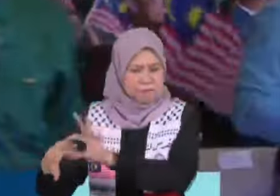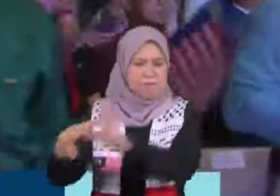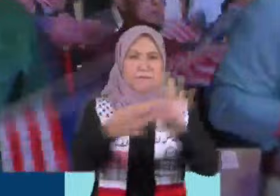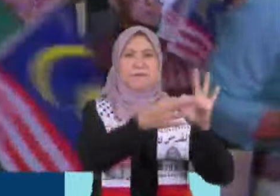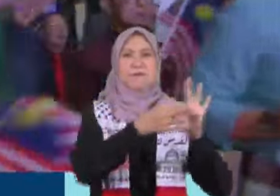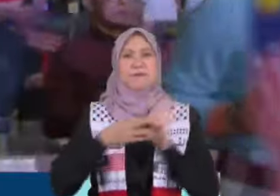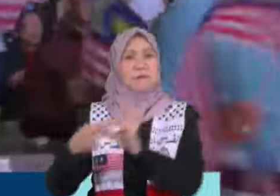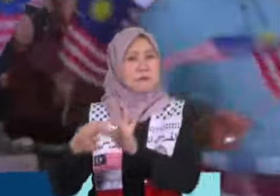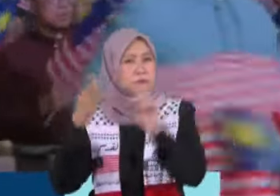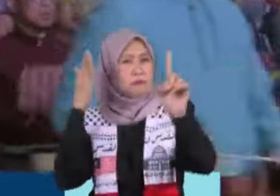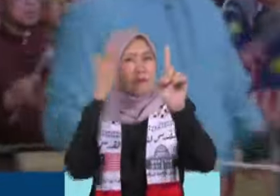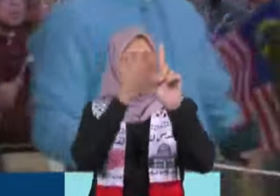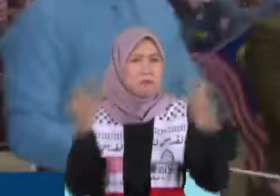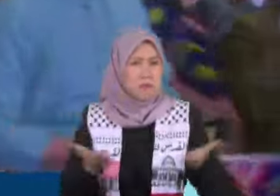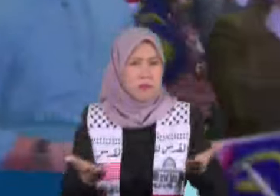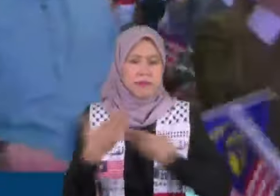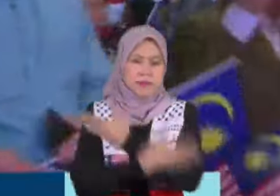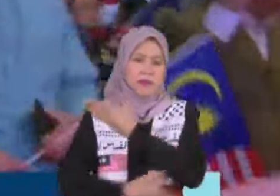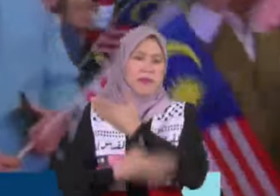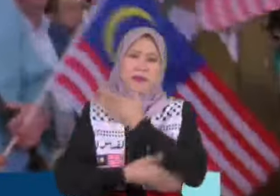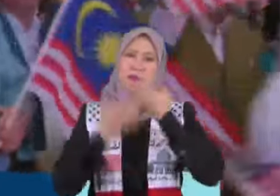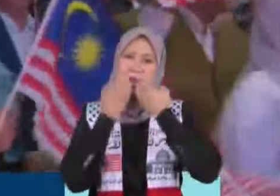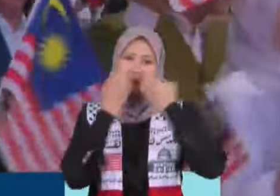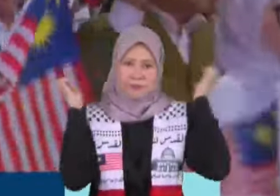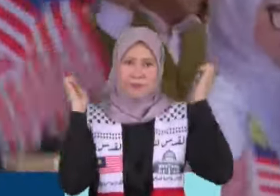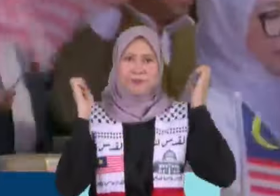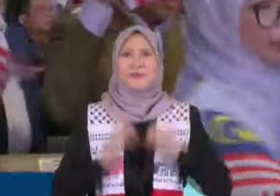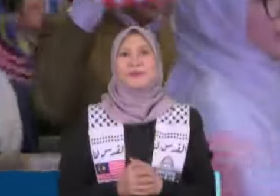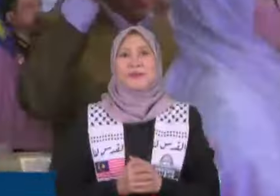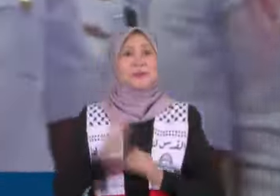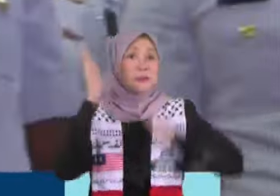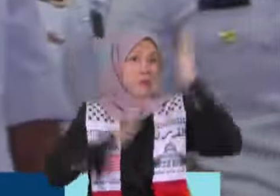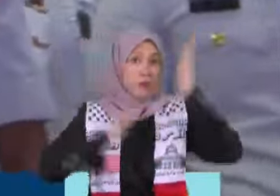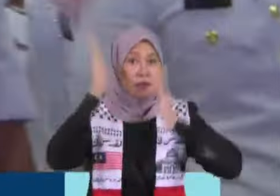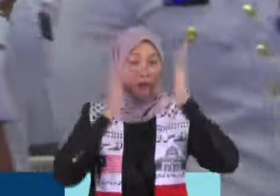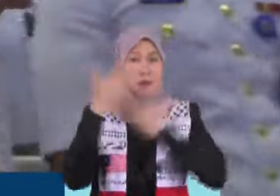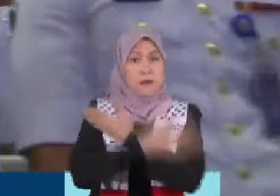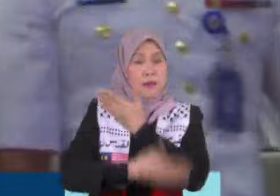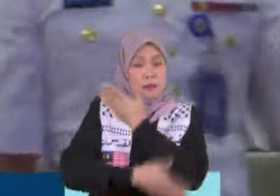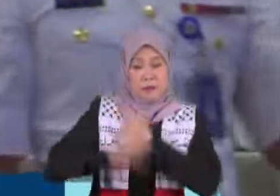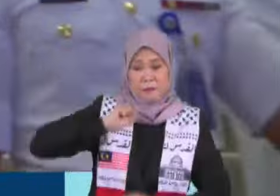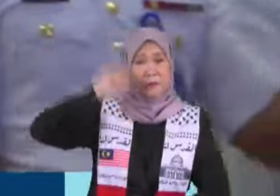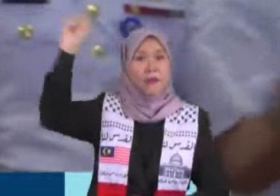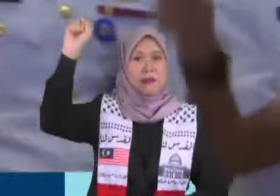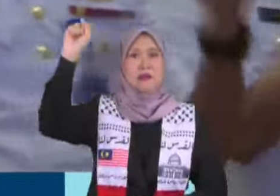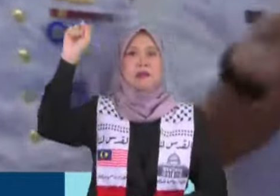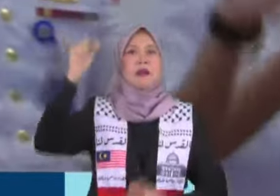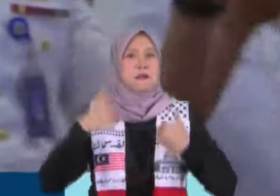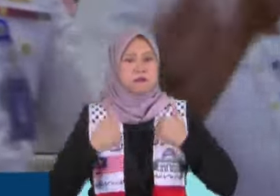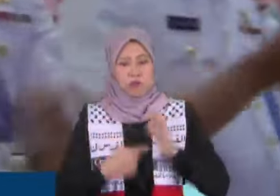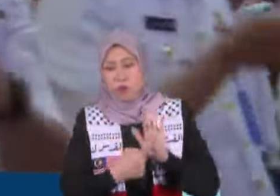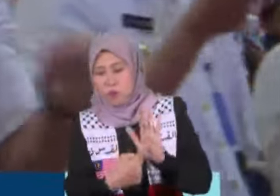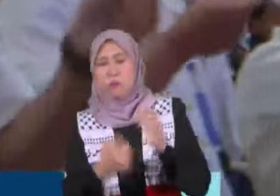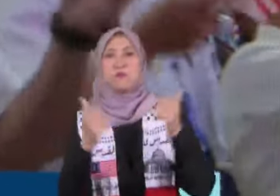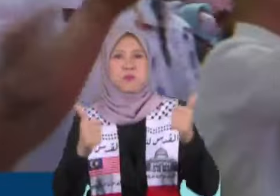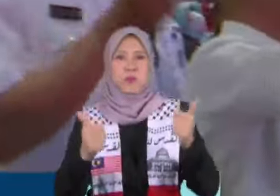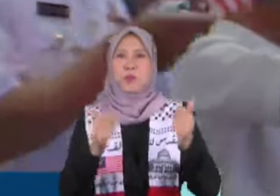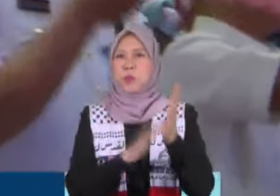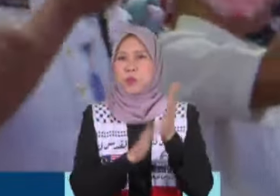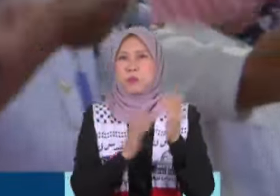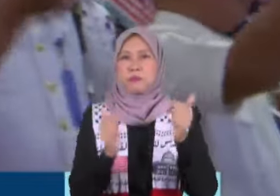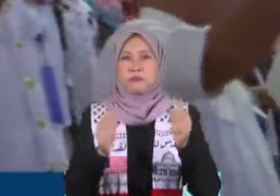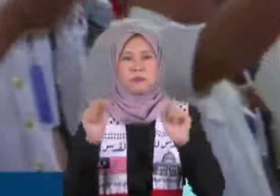lain demi martabatkan Malaysia menjadi negara yang hebat. Jelasnya, Malaysia sebagai negara yang merdeka memiliki potensi yang hebat dan perkara